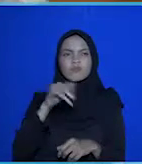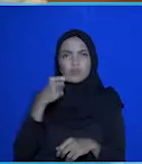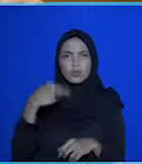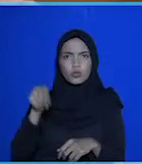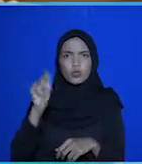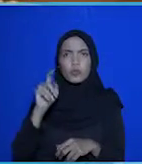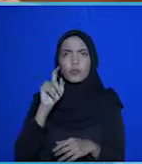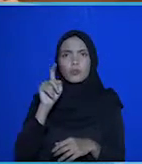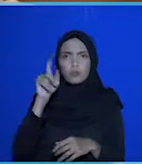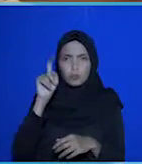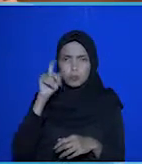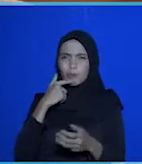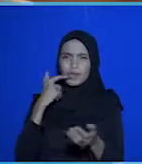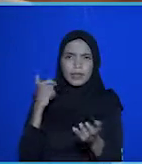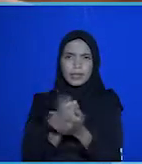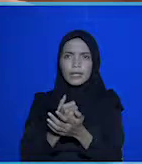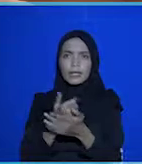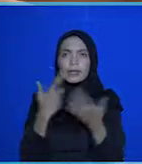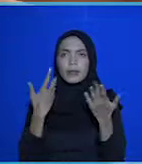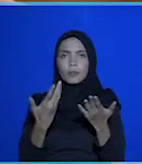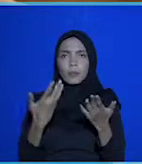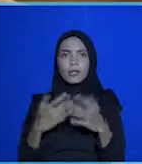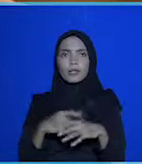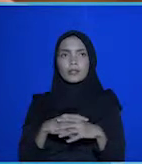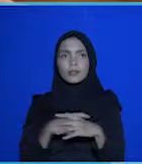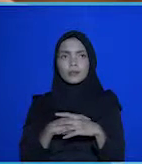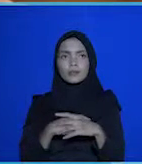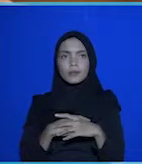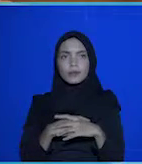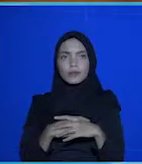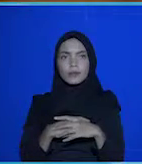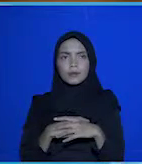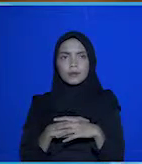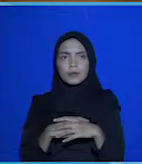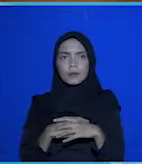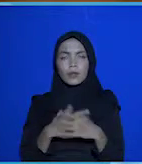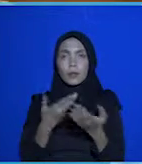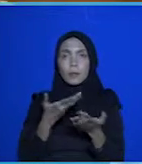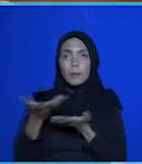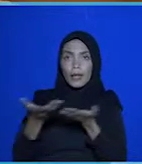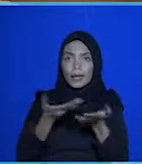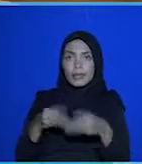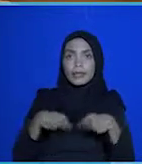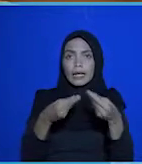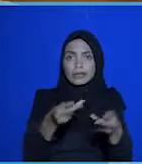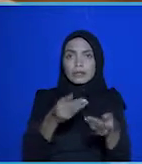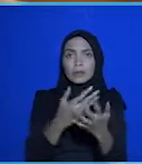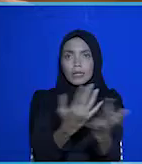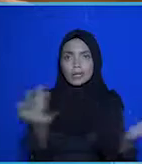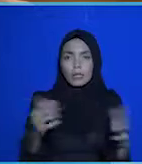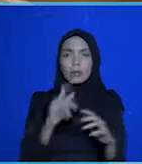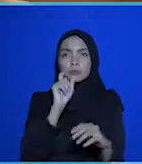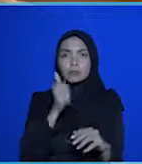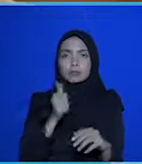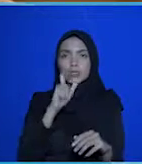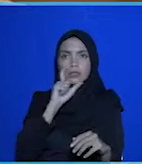dan memang sangat dibutuhkan ya, bagaimana percepatan kita memberikan pelayanan